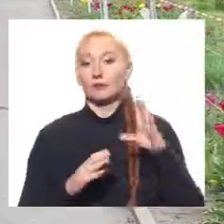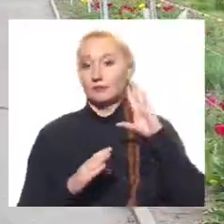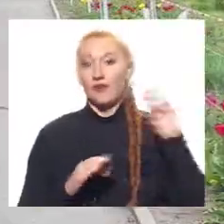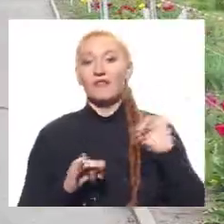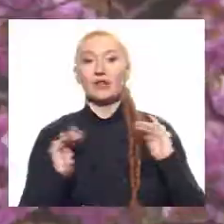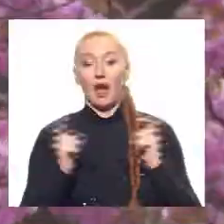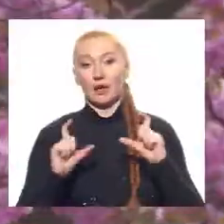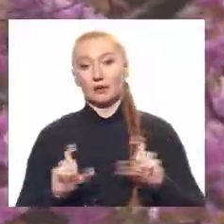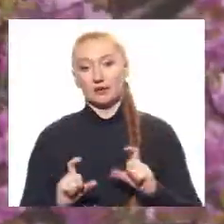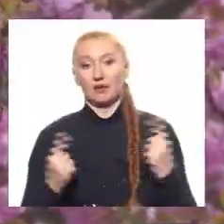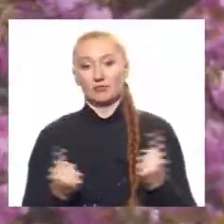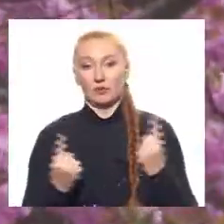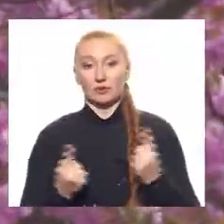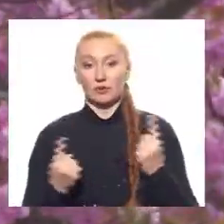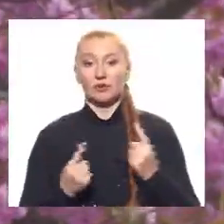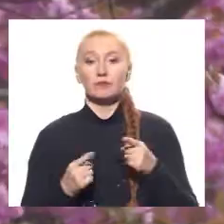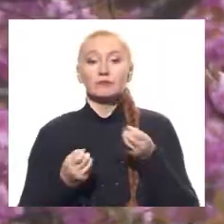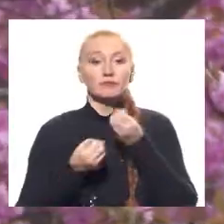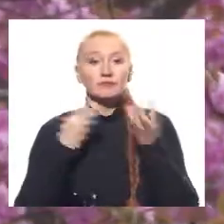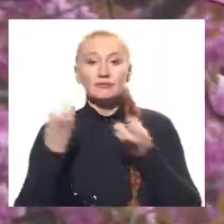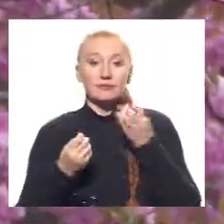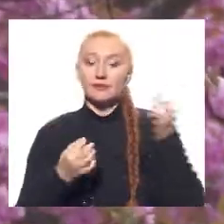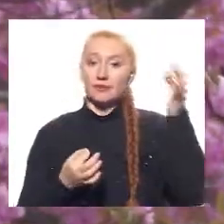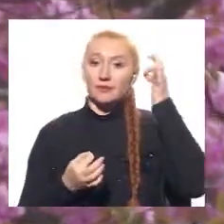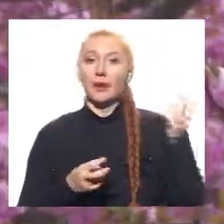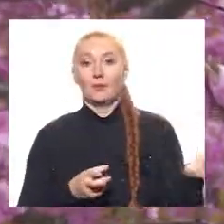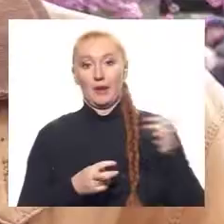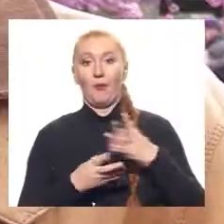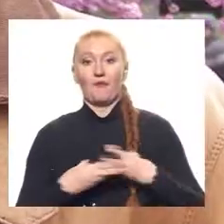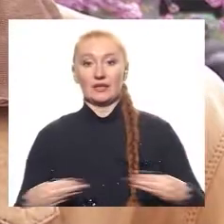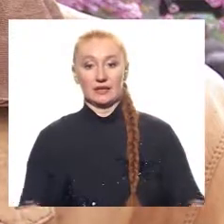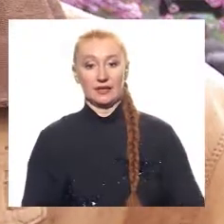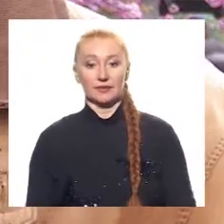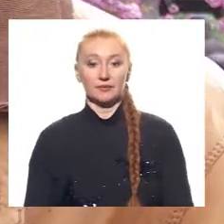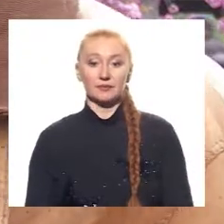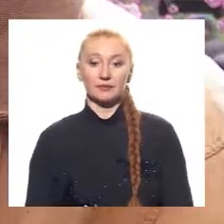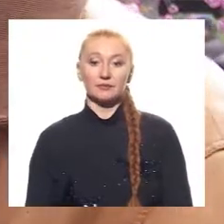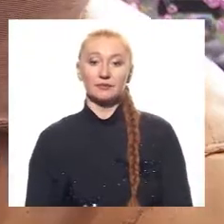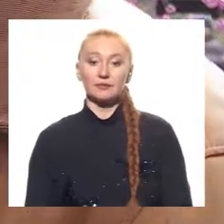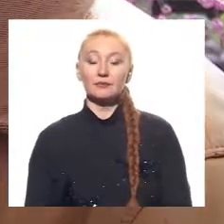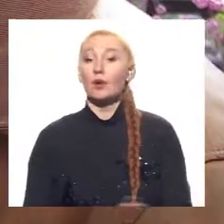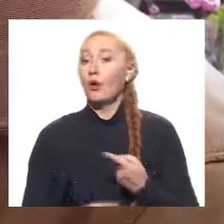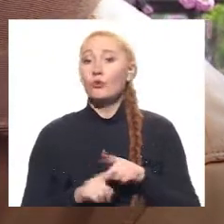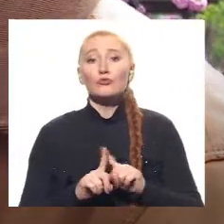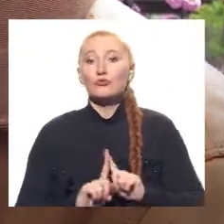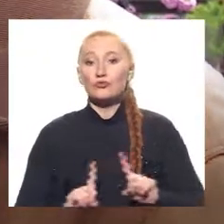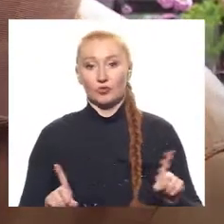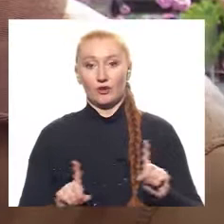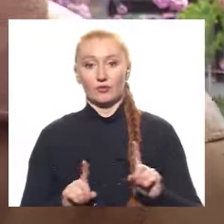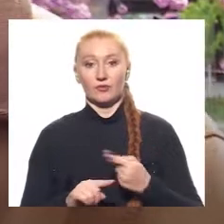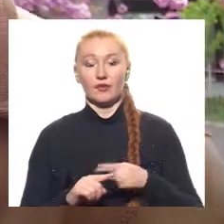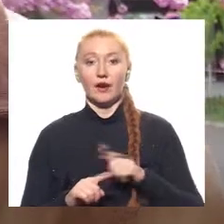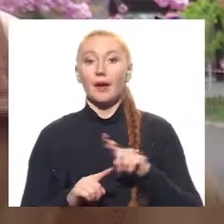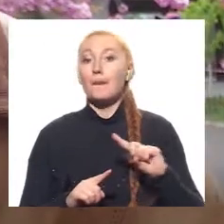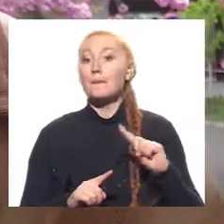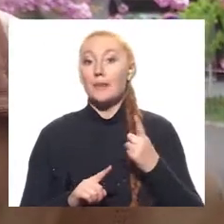від карантинної буденності. А буйний цвіт нагадує про прихід весни. Ну, ви знаєте, дуже чудово, тому що, по-перше,